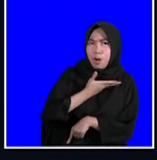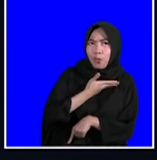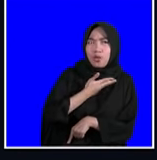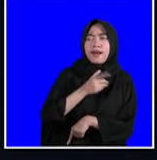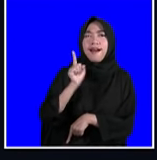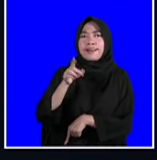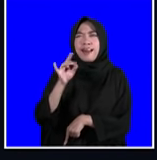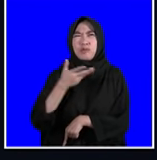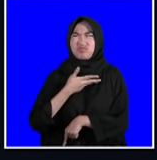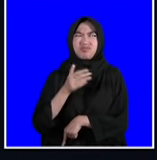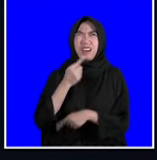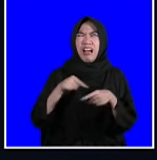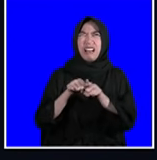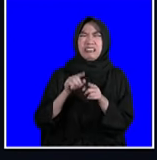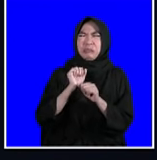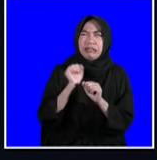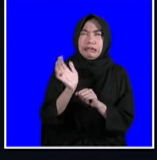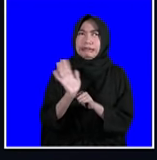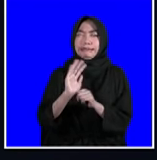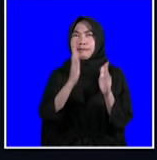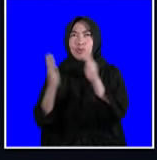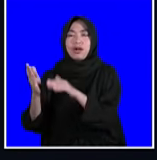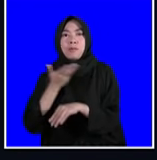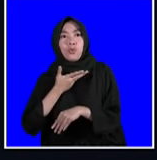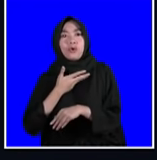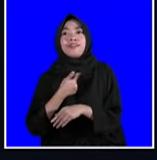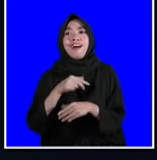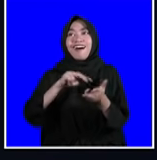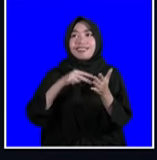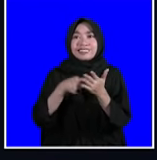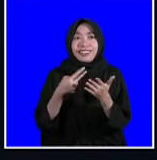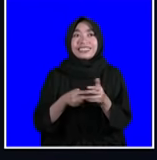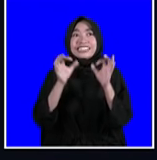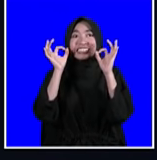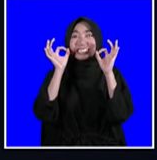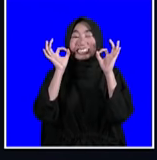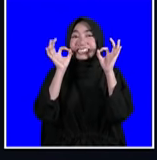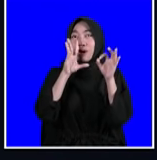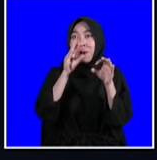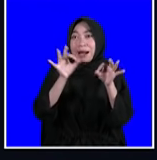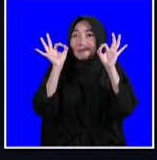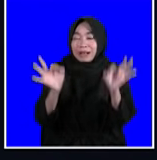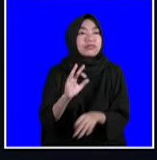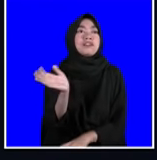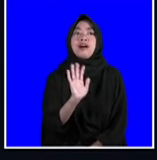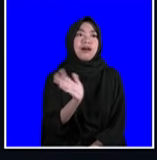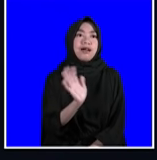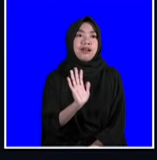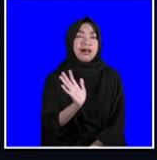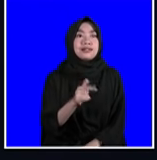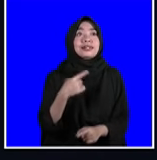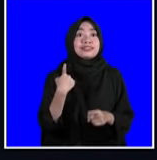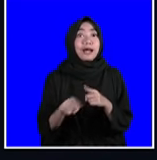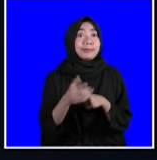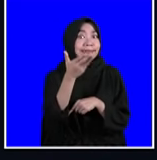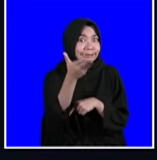menunda pernikahan. Nah, di sini tidak ada jawaban yang tepat jika dikatakan kapan yang ideal. Namun dalam